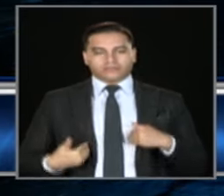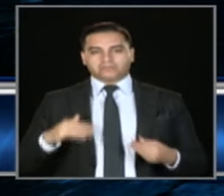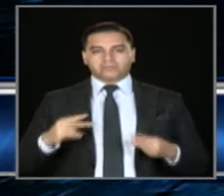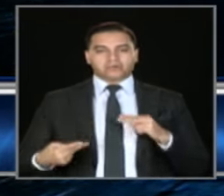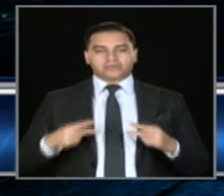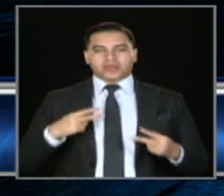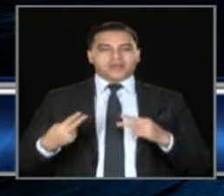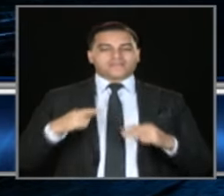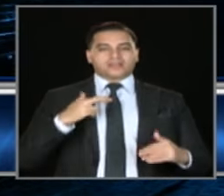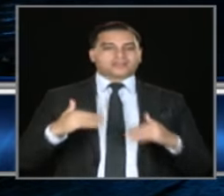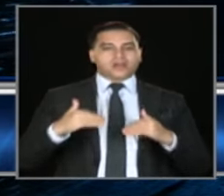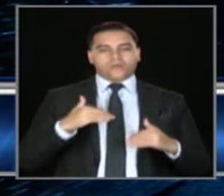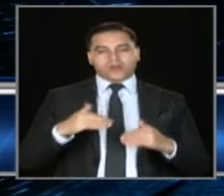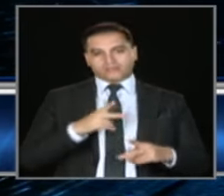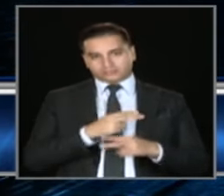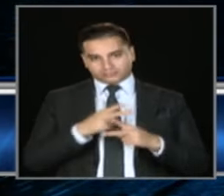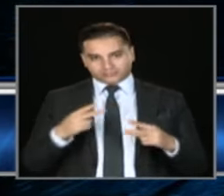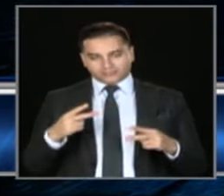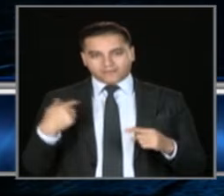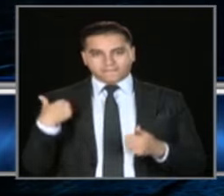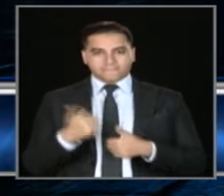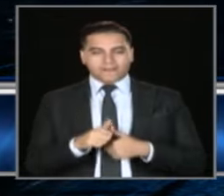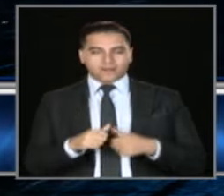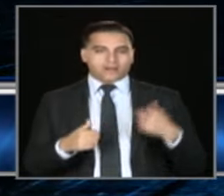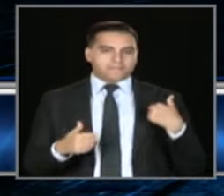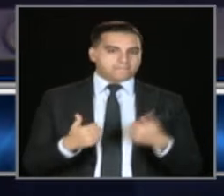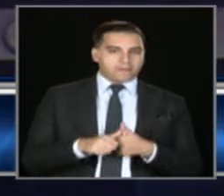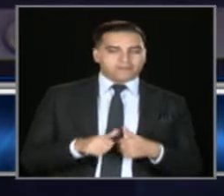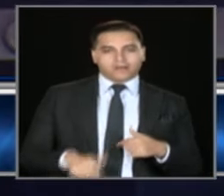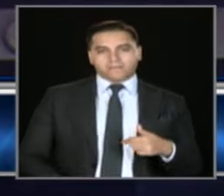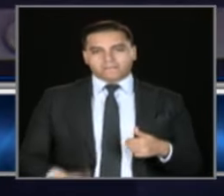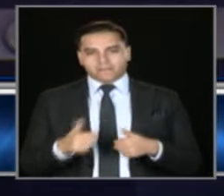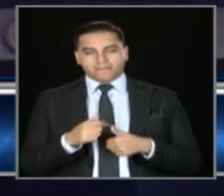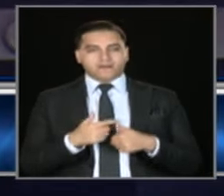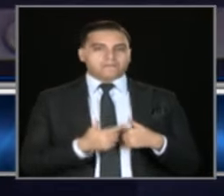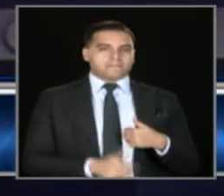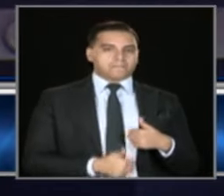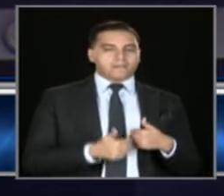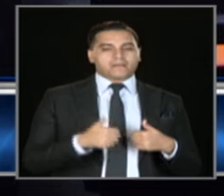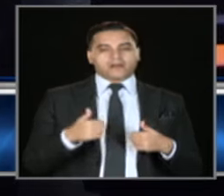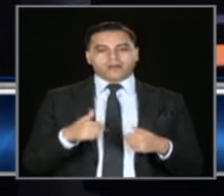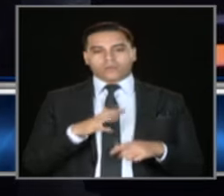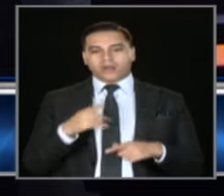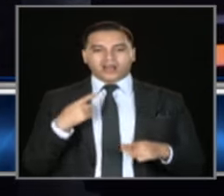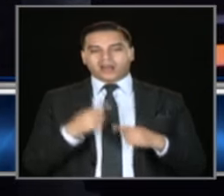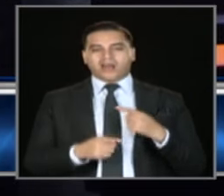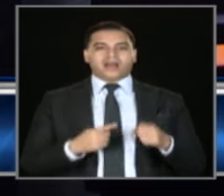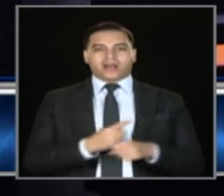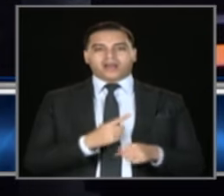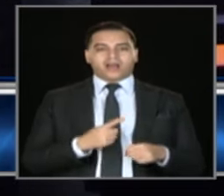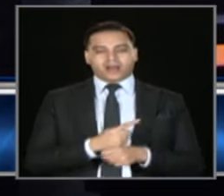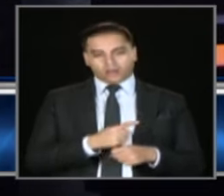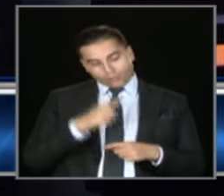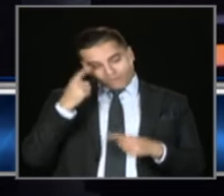اتولد بمتلازمة نقص الأطراف الأربعة، فضل يتعرض للتنمر لدرجة أنه فكر